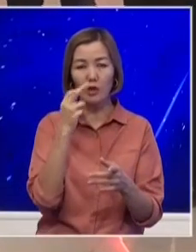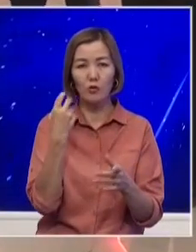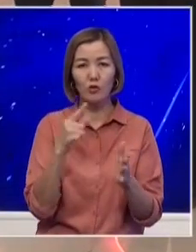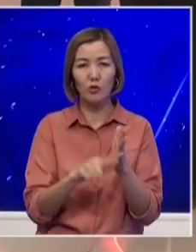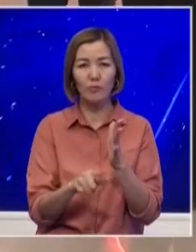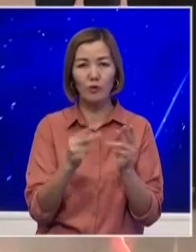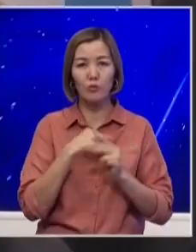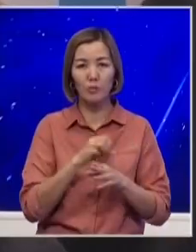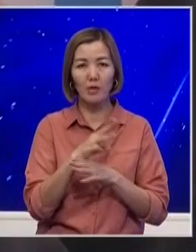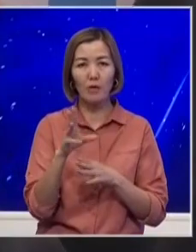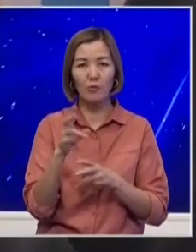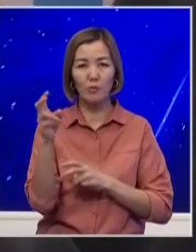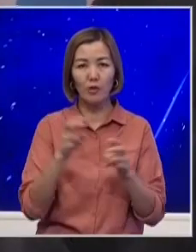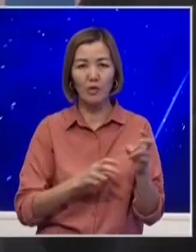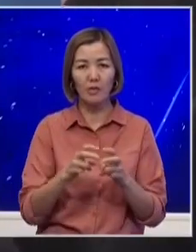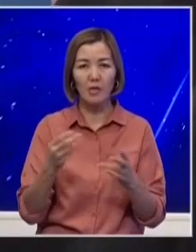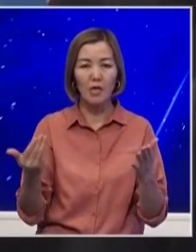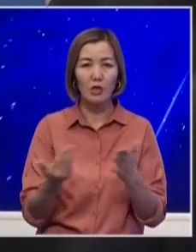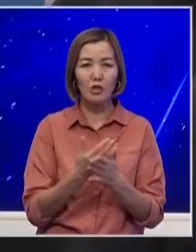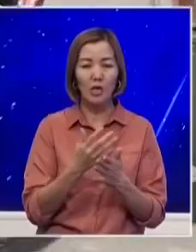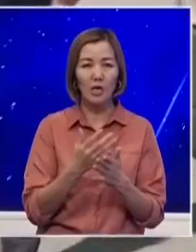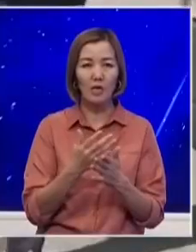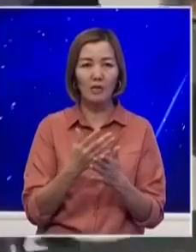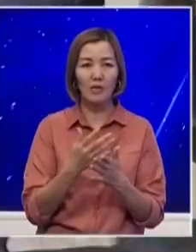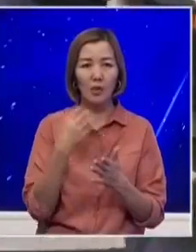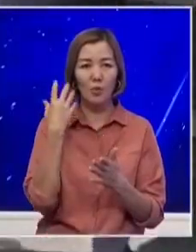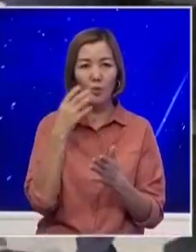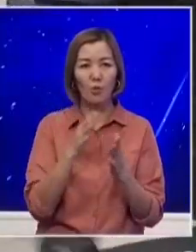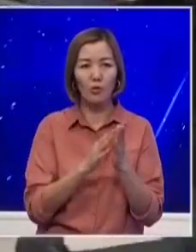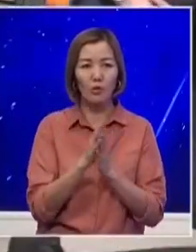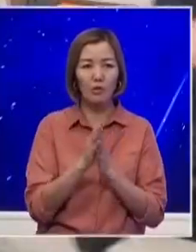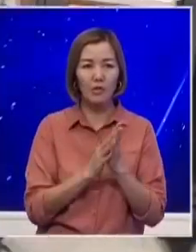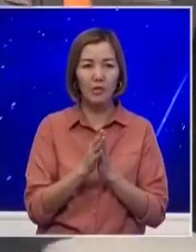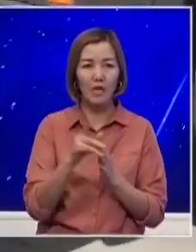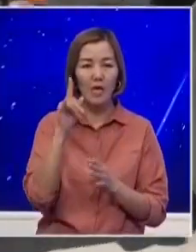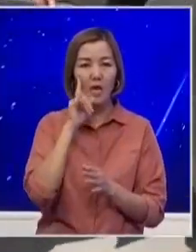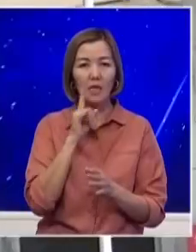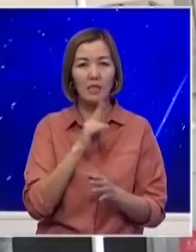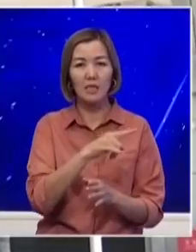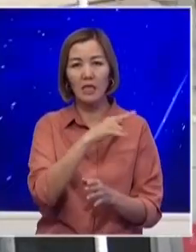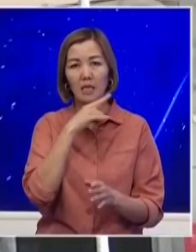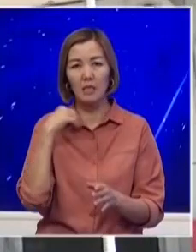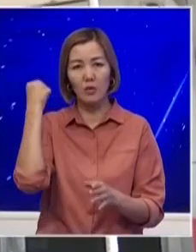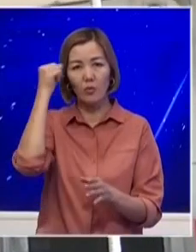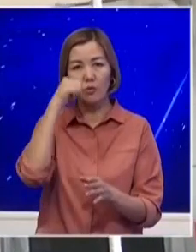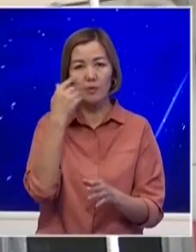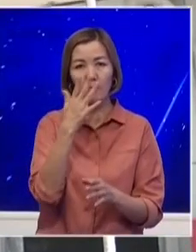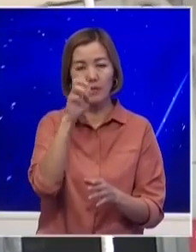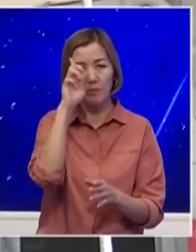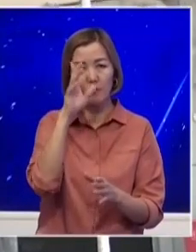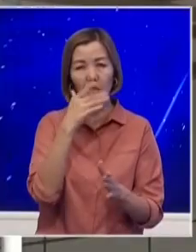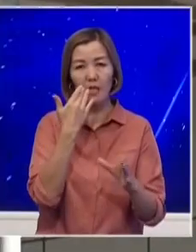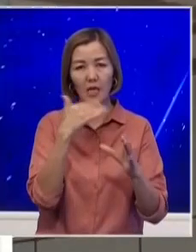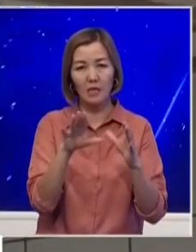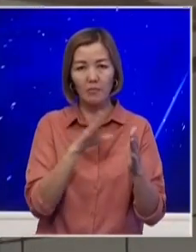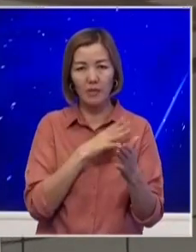жұмыспен қамтып отырған кәсіпорын жаңа піскен жеміс-жидек пен көкөністерді Қазақстан, Ресей және Өзбекстан секілді 5 мемлекетке экспорттайды.